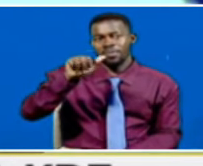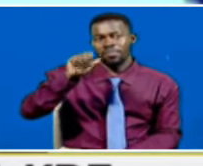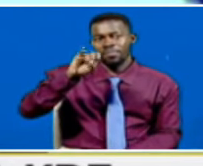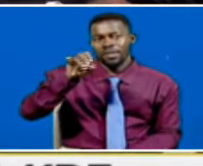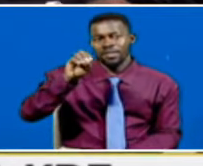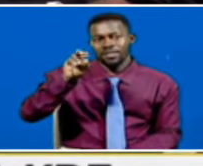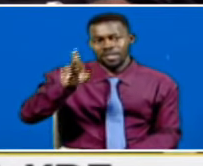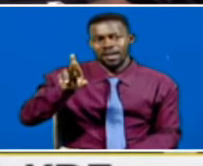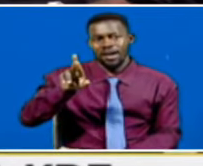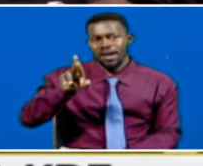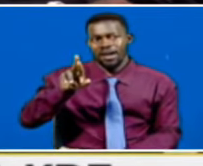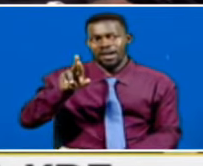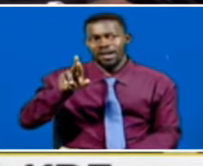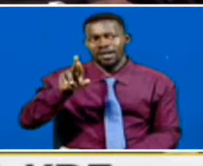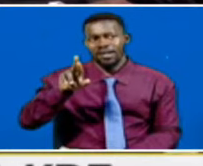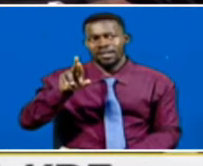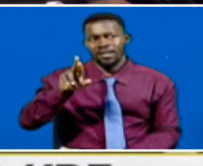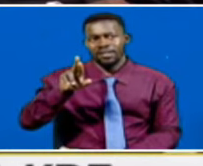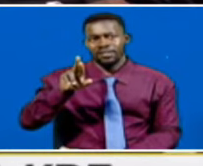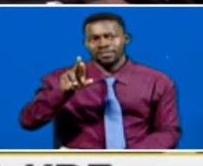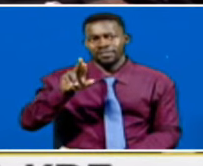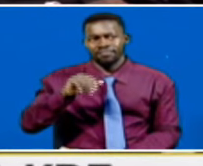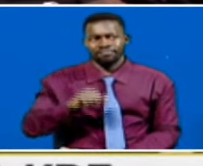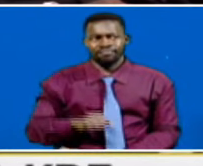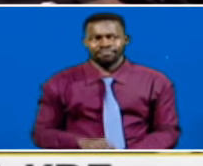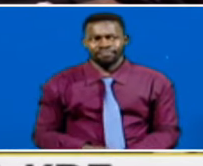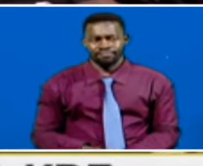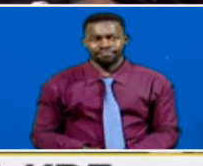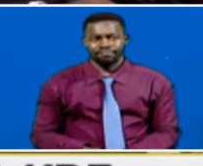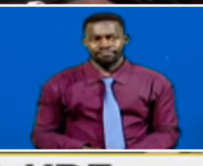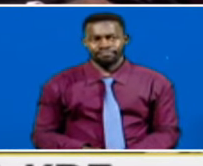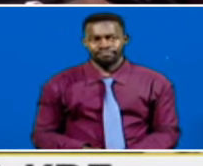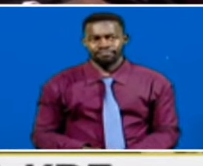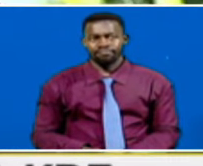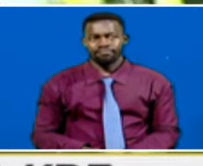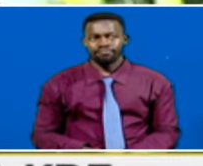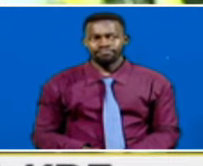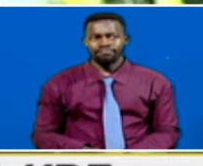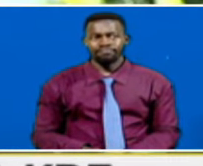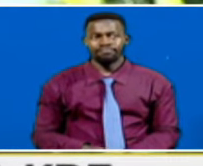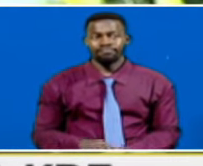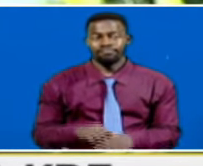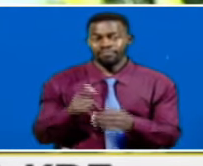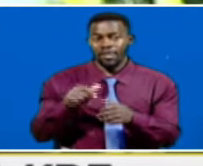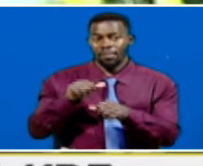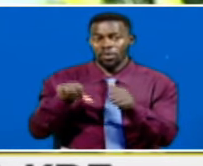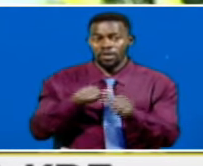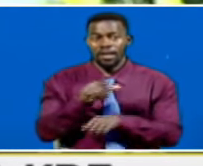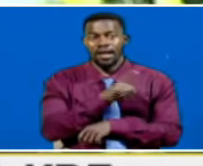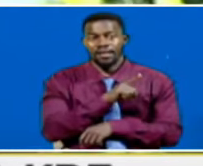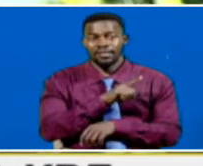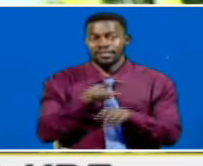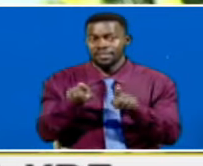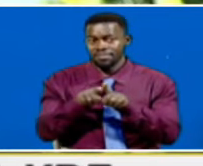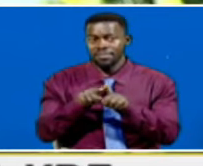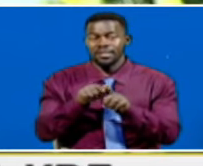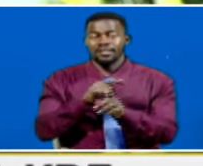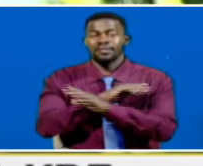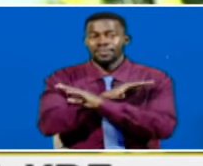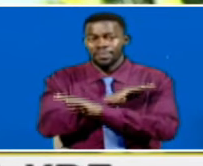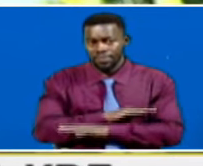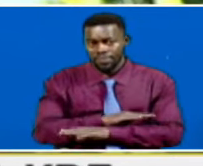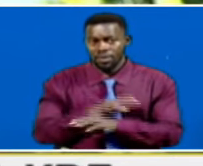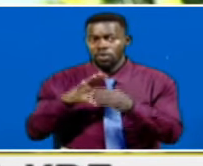Na alikuwa akienda kila mahali na yeye. When it came to fashion, relaxation and comfort,